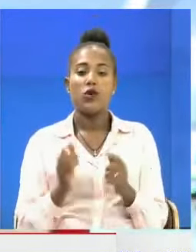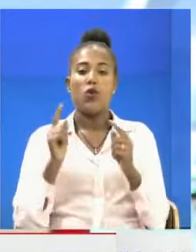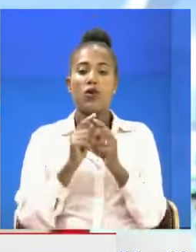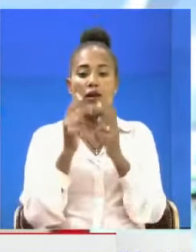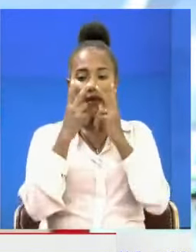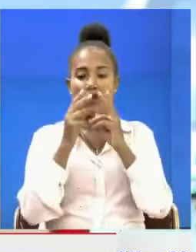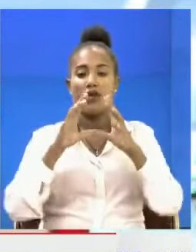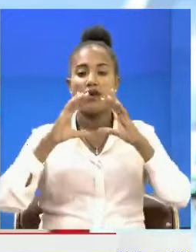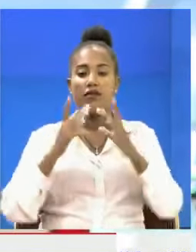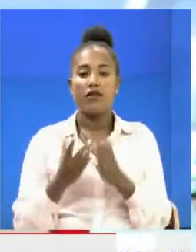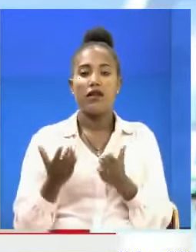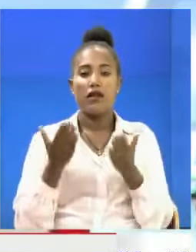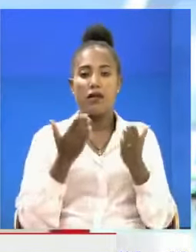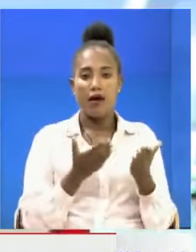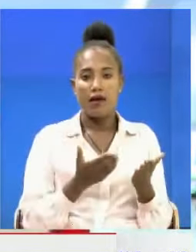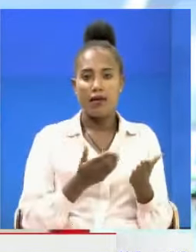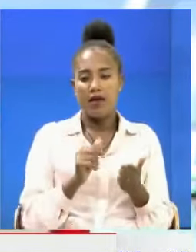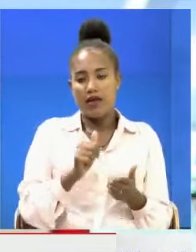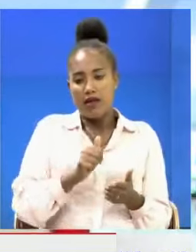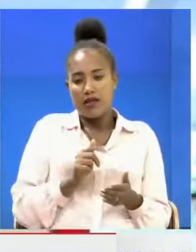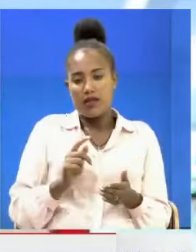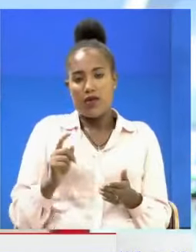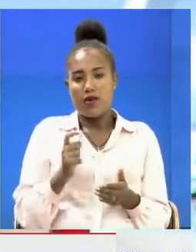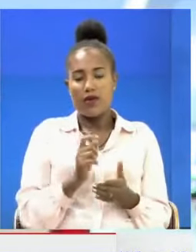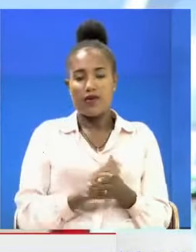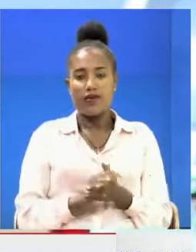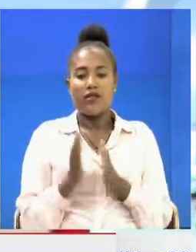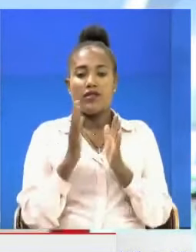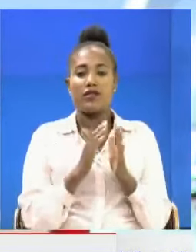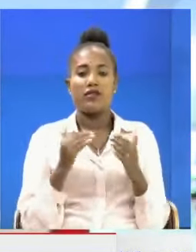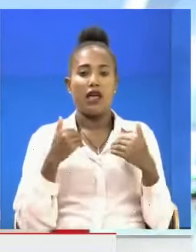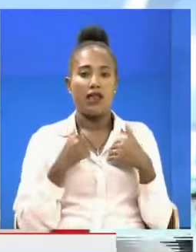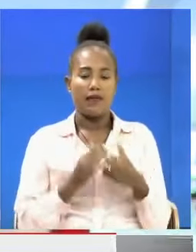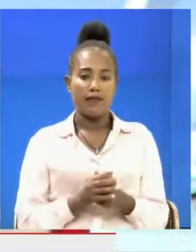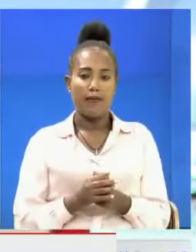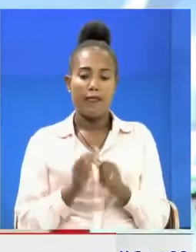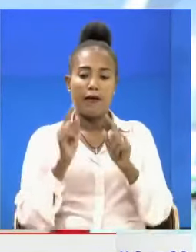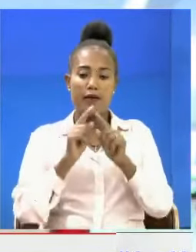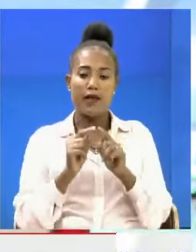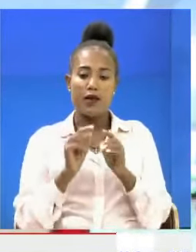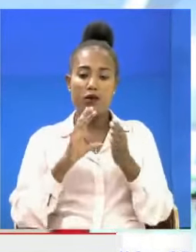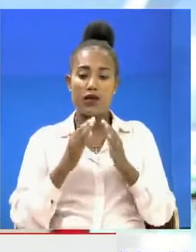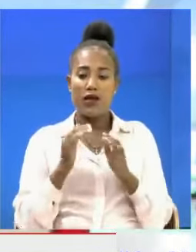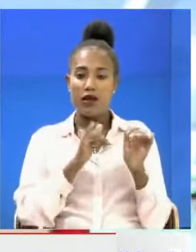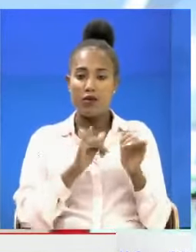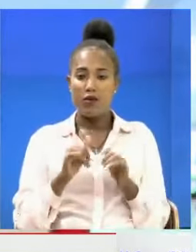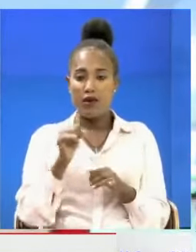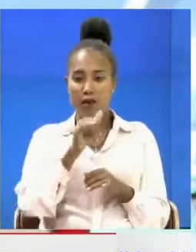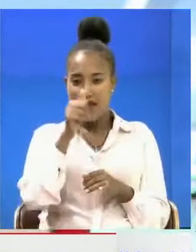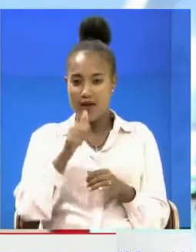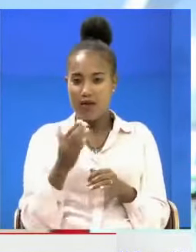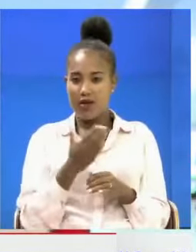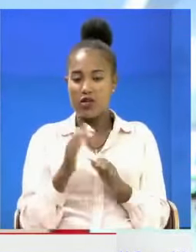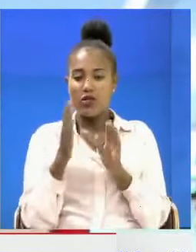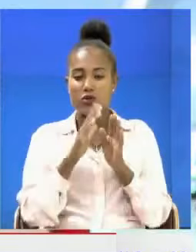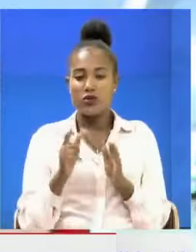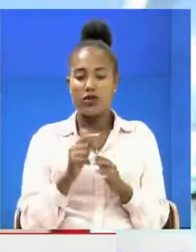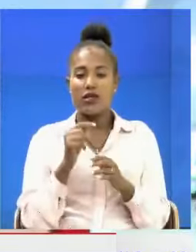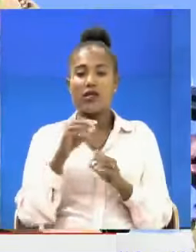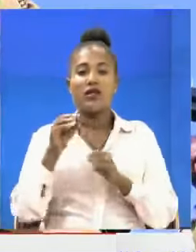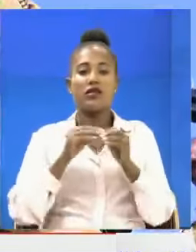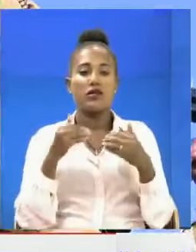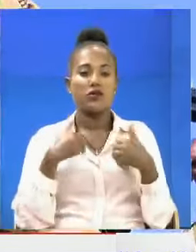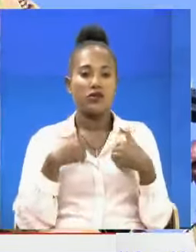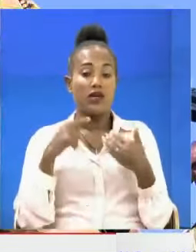ወደሚመለከተው ክፍል ለማቅረብ የራሴ የሆነ ዝግጅት አለኝ። በተለያየ መልኩም ደግሞ ለማንኛውም ነገር ዝግጁ ሆኜ እየተንቀሳቀሱ ነው